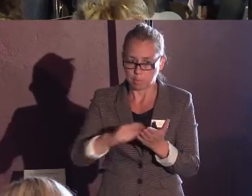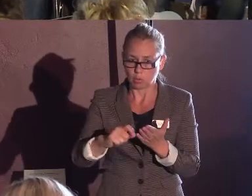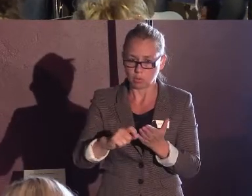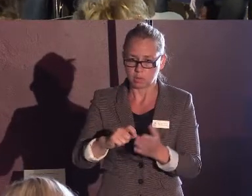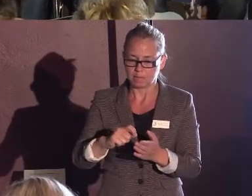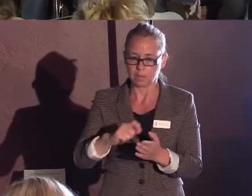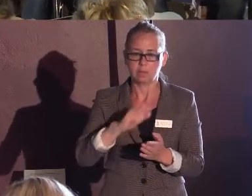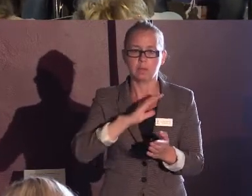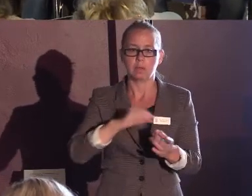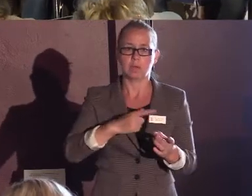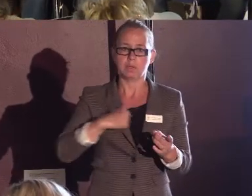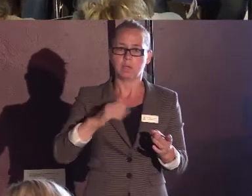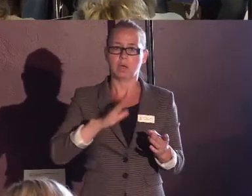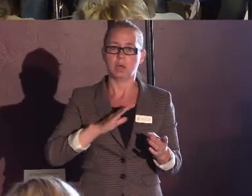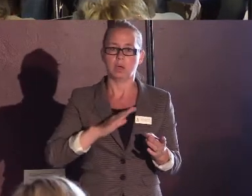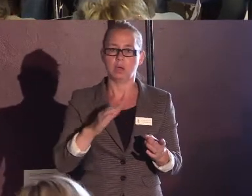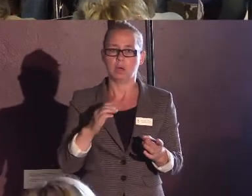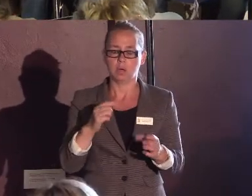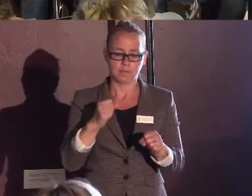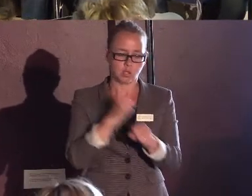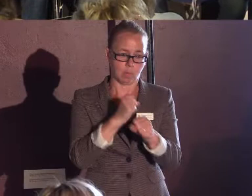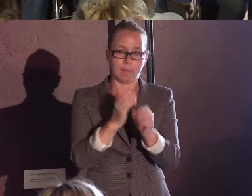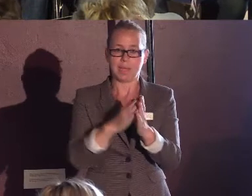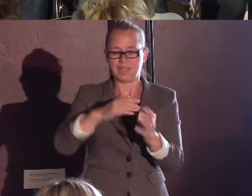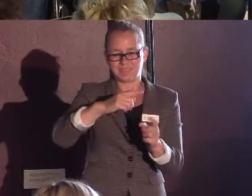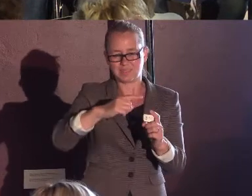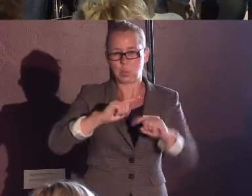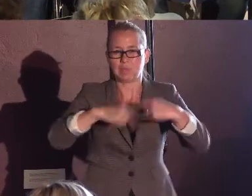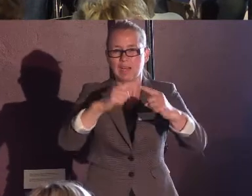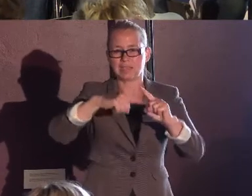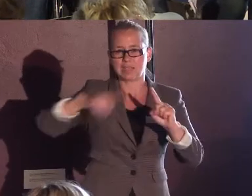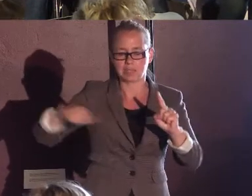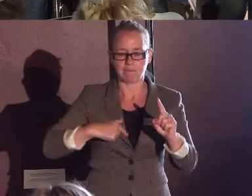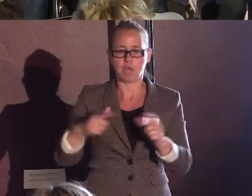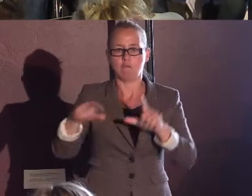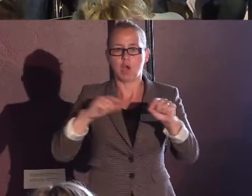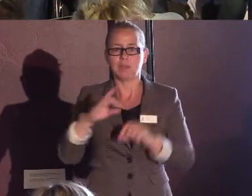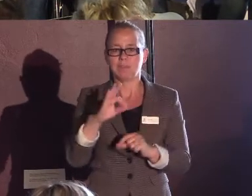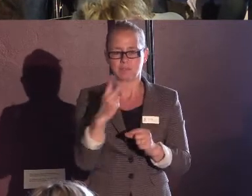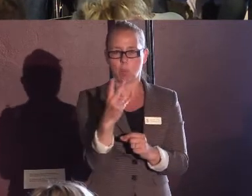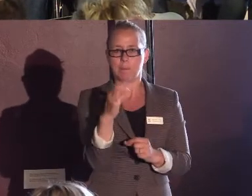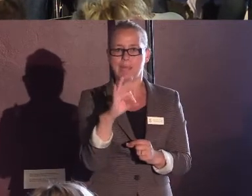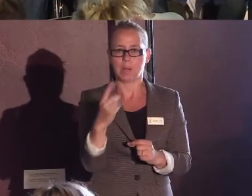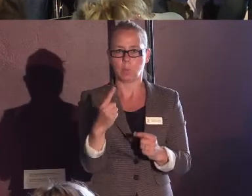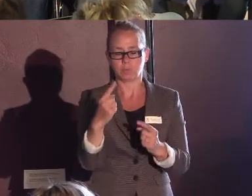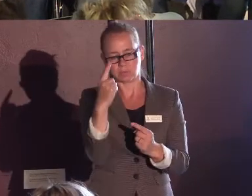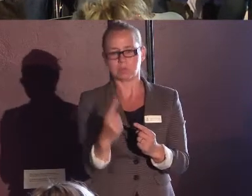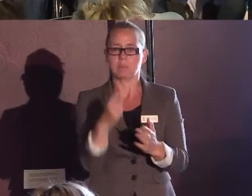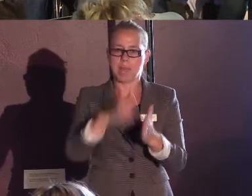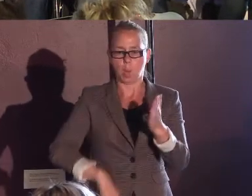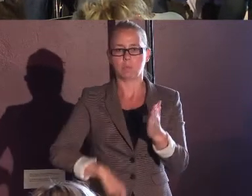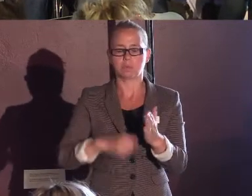Ja, som ett led i det här med att jobba med statistikutveckling så har vi valt två pilotområden. Mm. Och det ena är